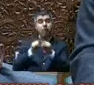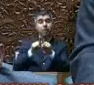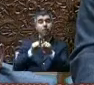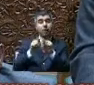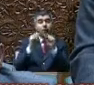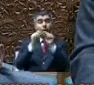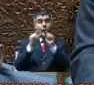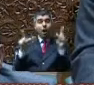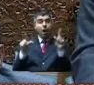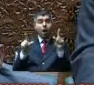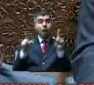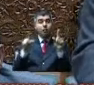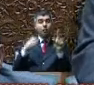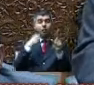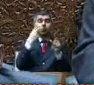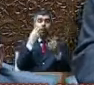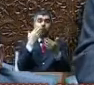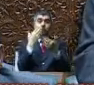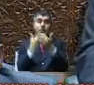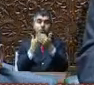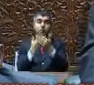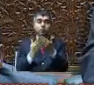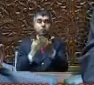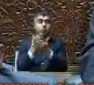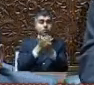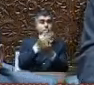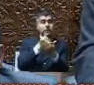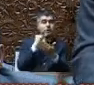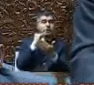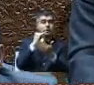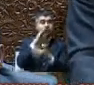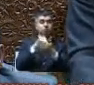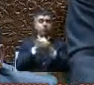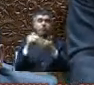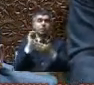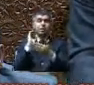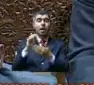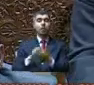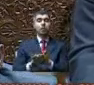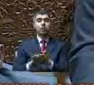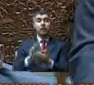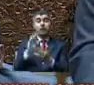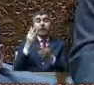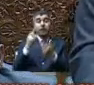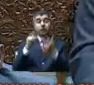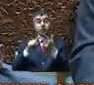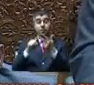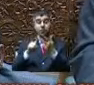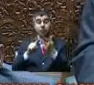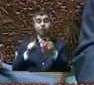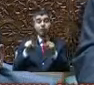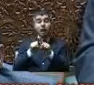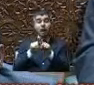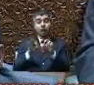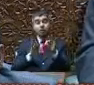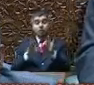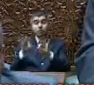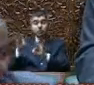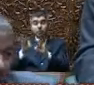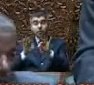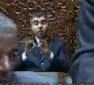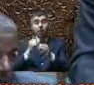نجاعتها ومدى تأثيرها ووصول إلى أهدافها بشكل إيجابي. ثالثا، ما هي